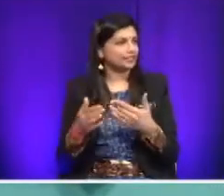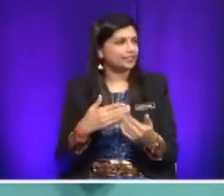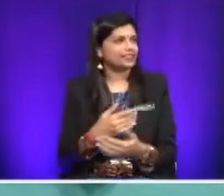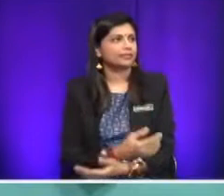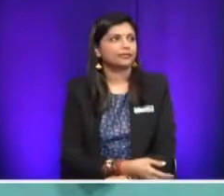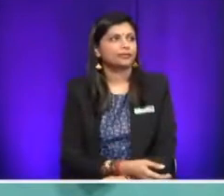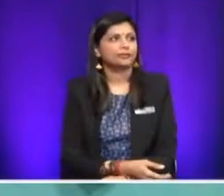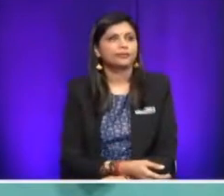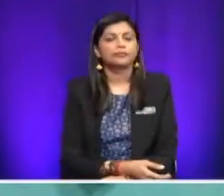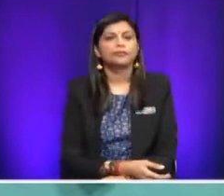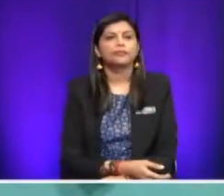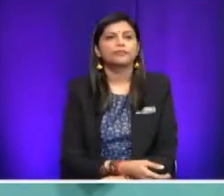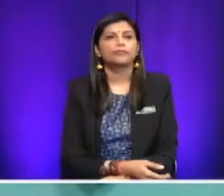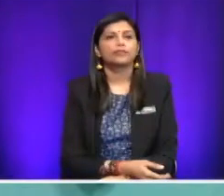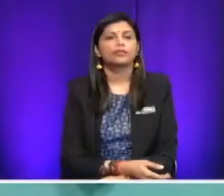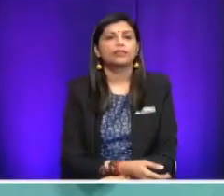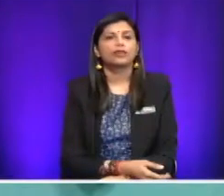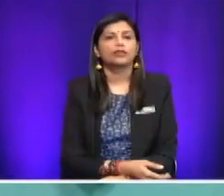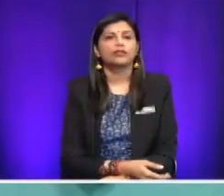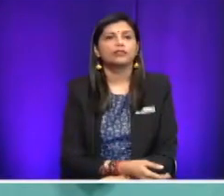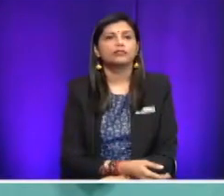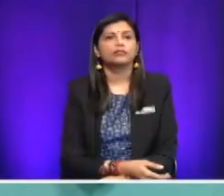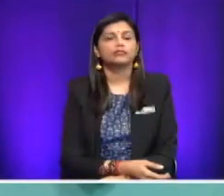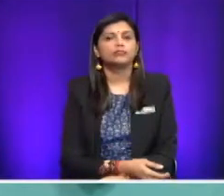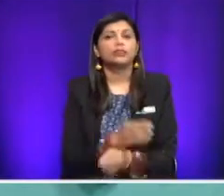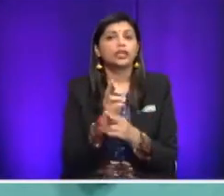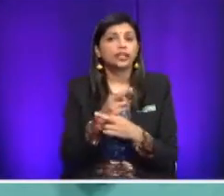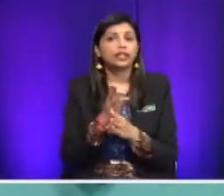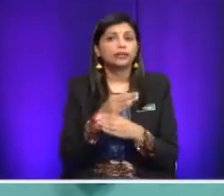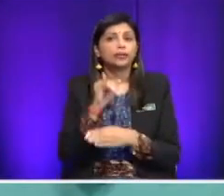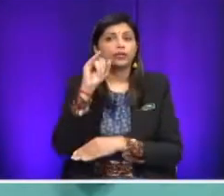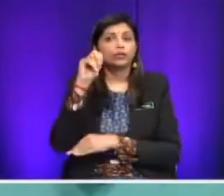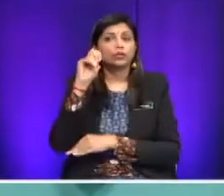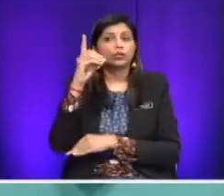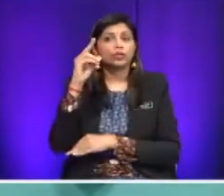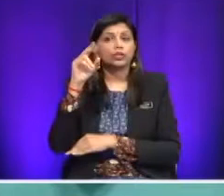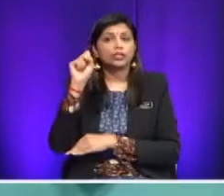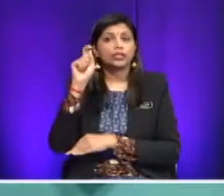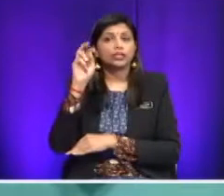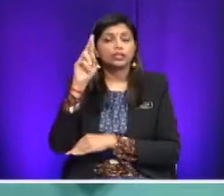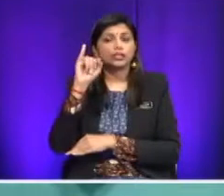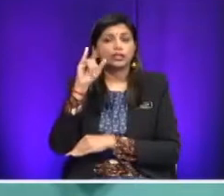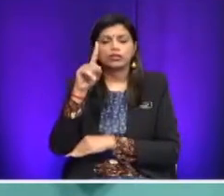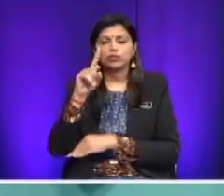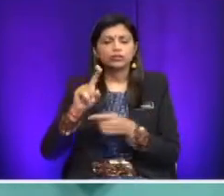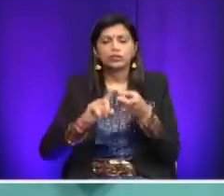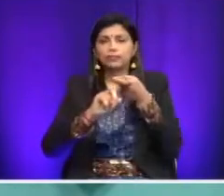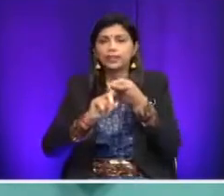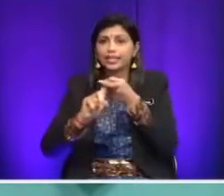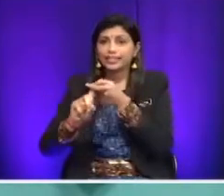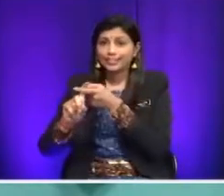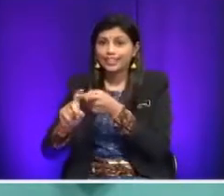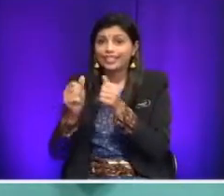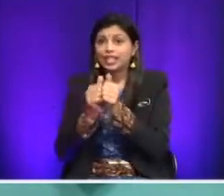sejak mereka berpindah sini berkaitan dengan teknologi dan juga ke tbt Oke merancang